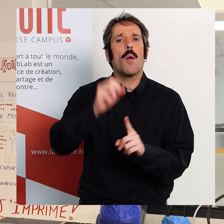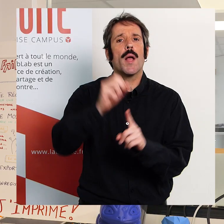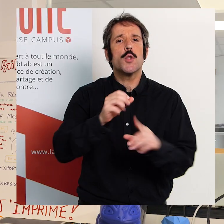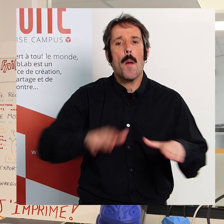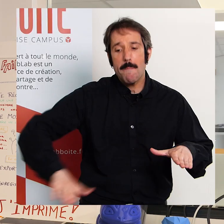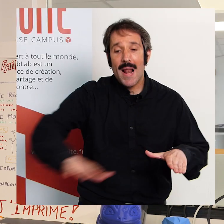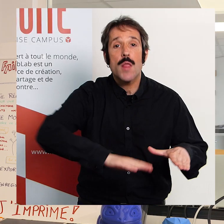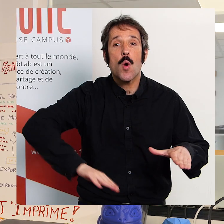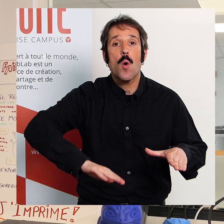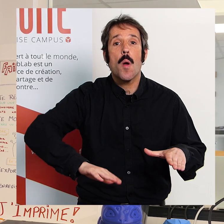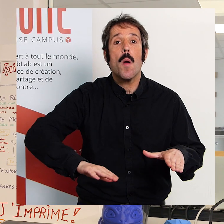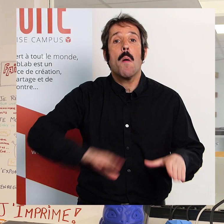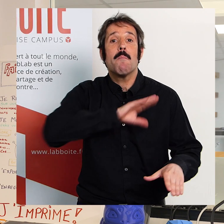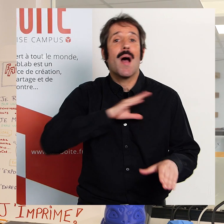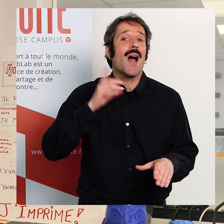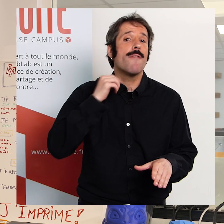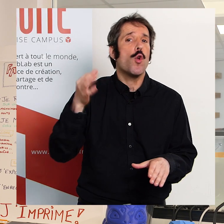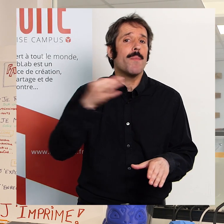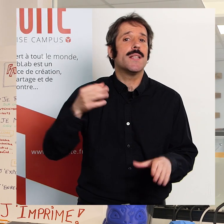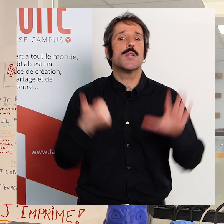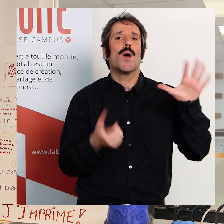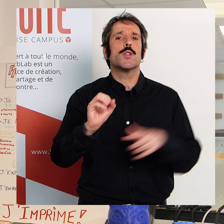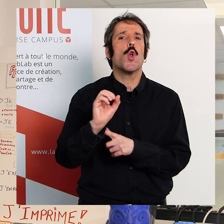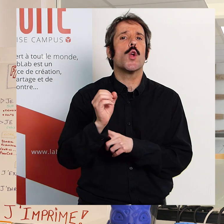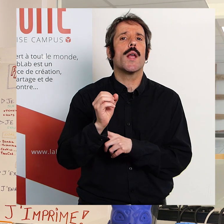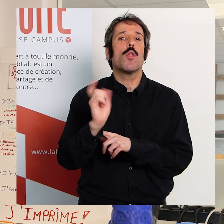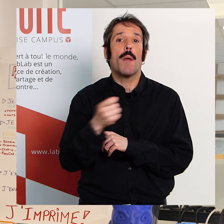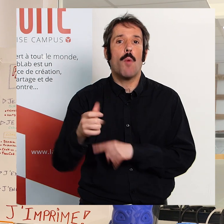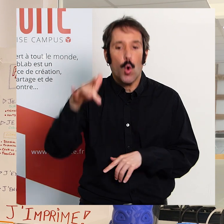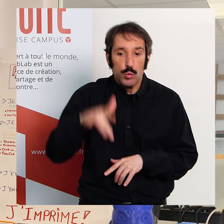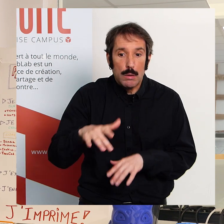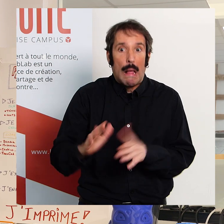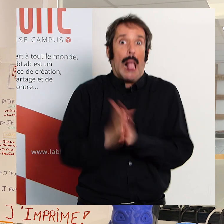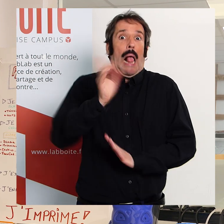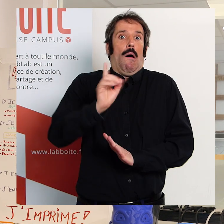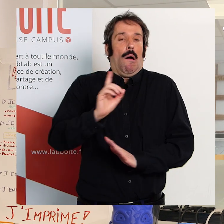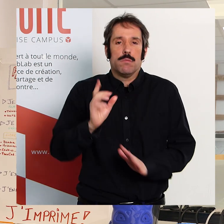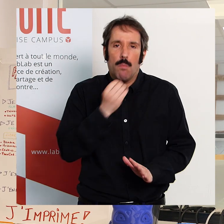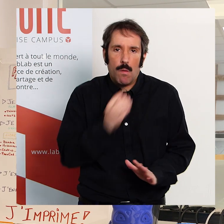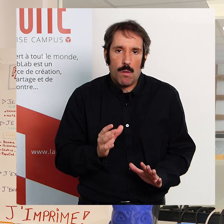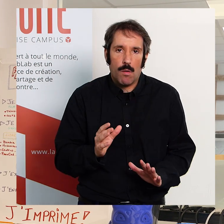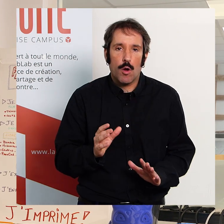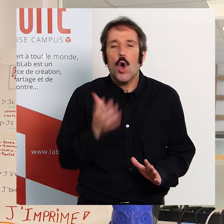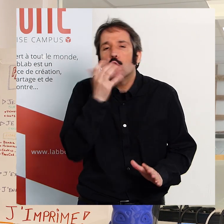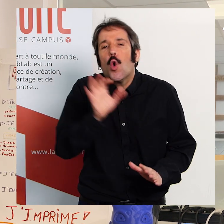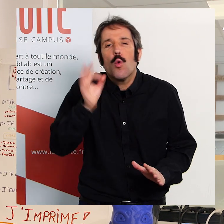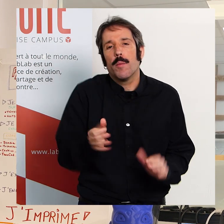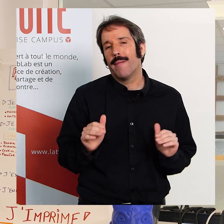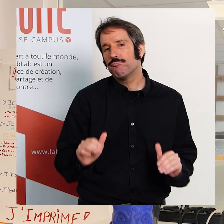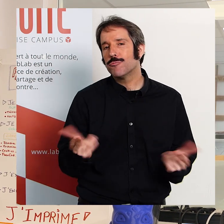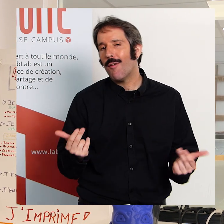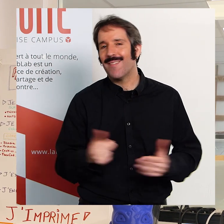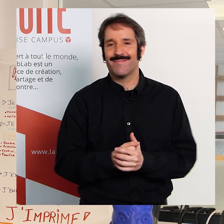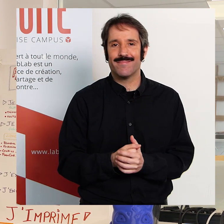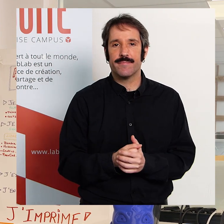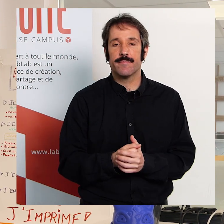La température du plateau, elle, est par défaut à 60 degrés. Alors 60 degrés, normalement, vous ne vous brûlez pas en le touchant. C'est un peu chaud, mais